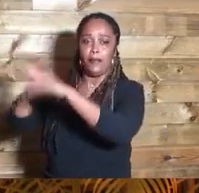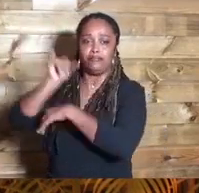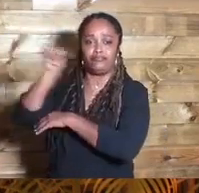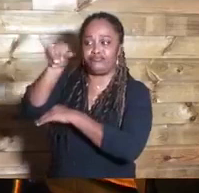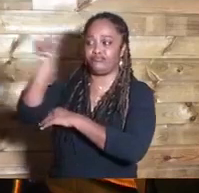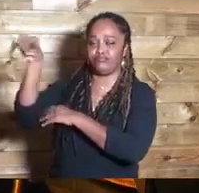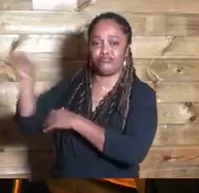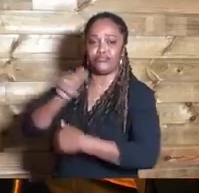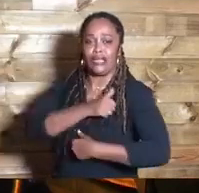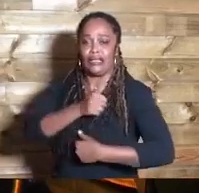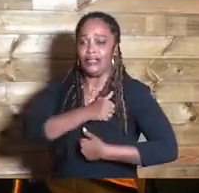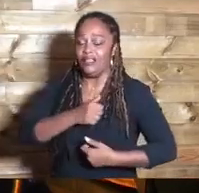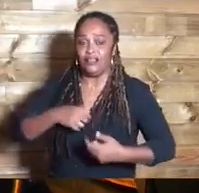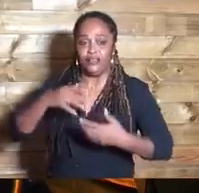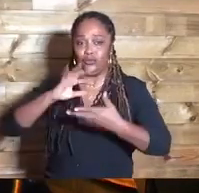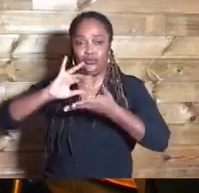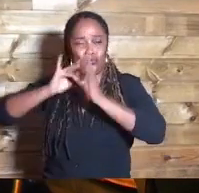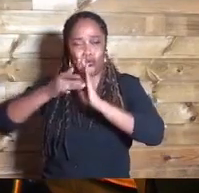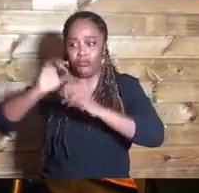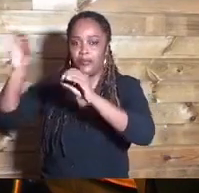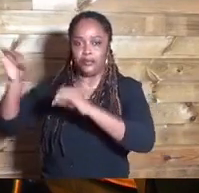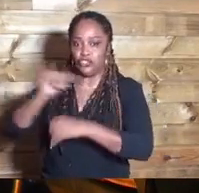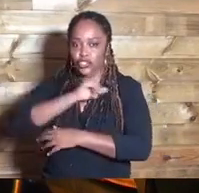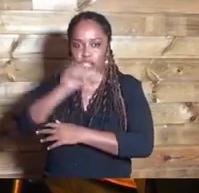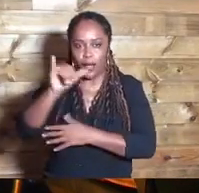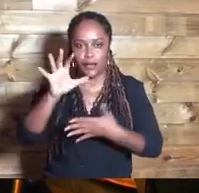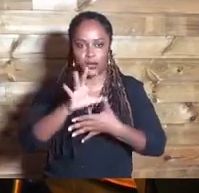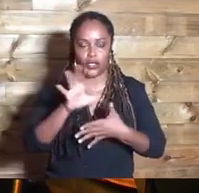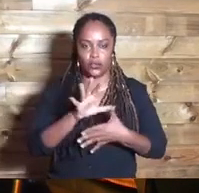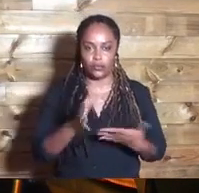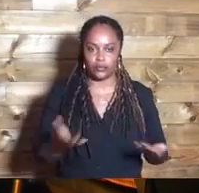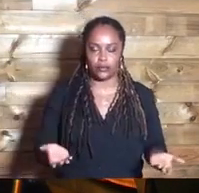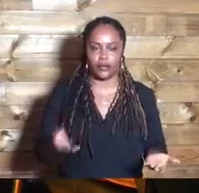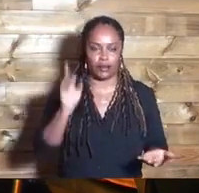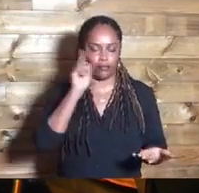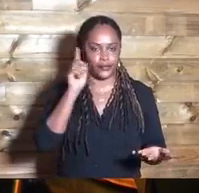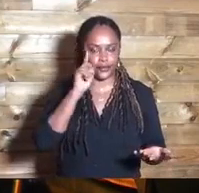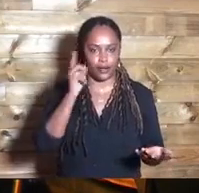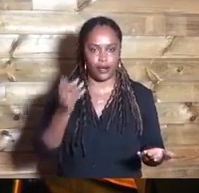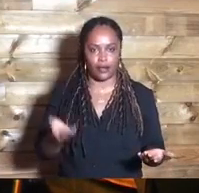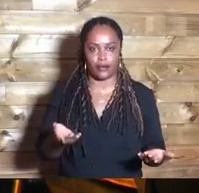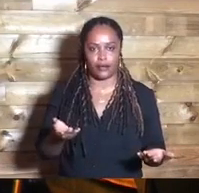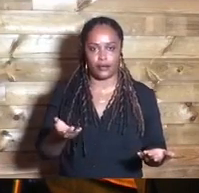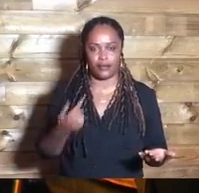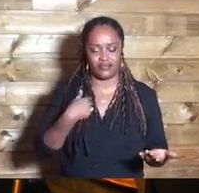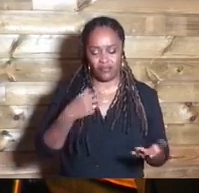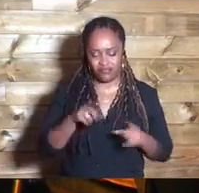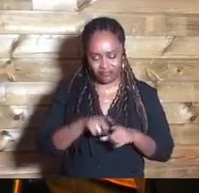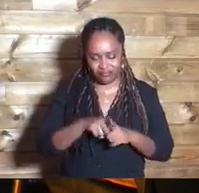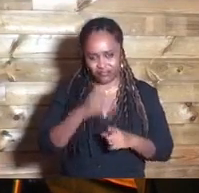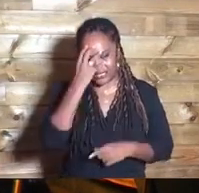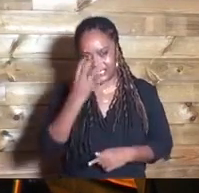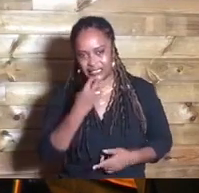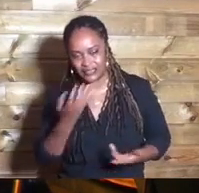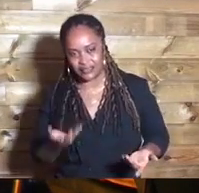voyé au Canada, yo qu'a voyé en Autriche, yo qu'a voyé tout à tes côtés, mais jamais ici même. Et moi, en y la peine. Là, on a